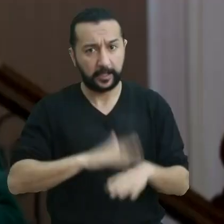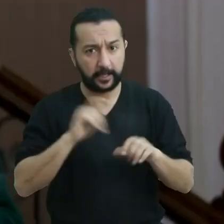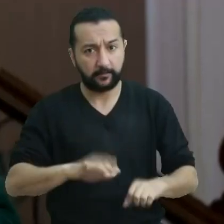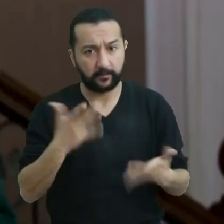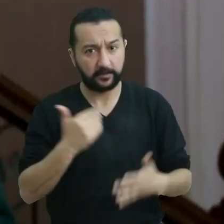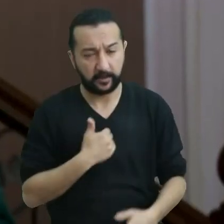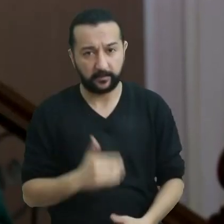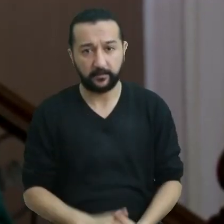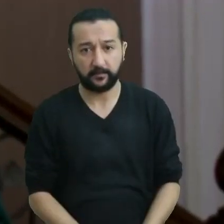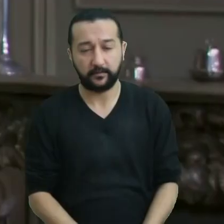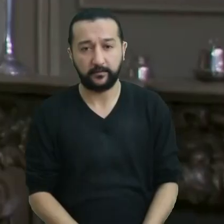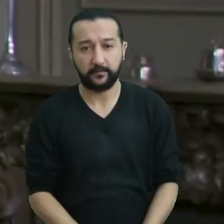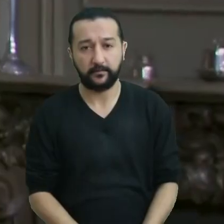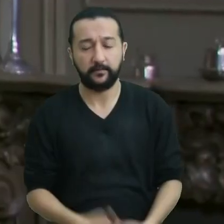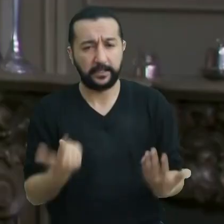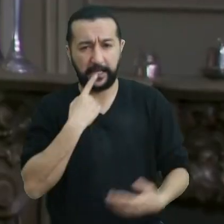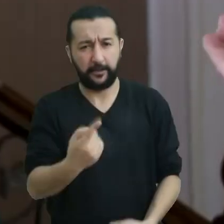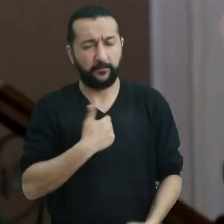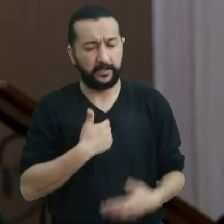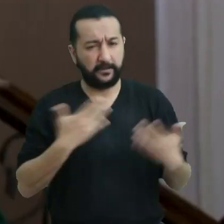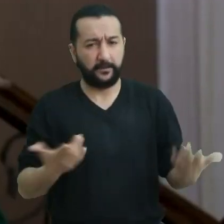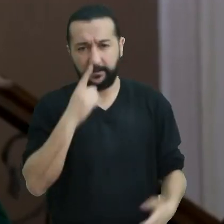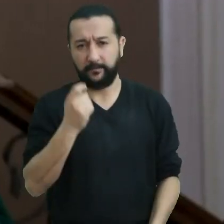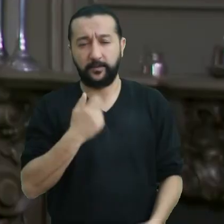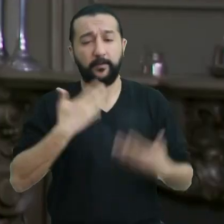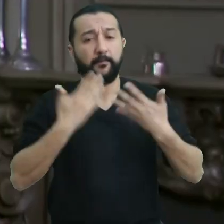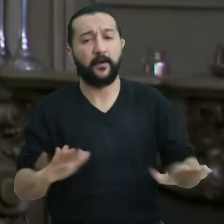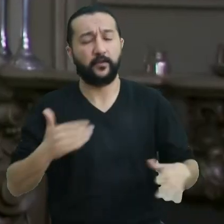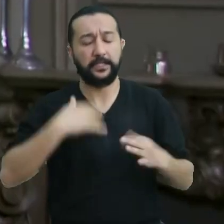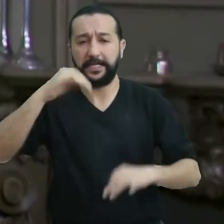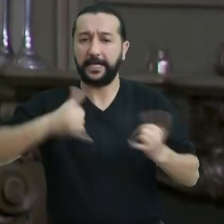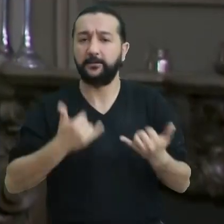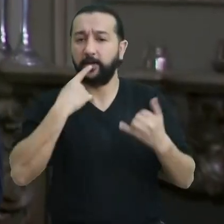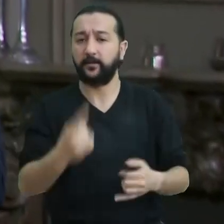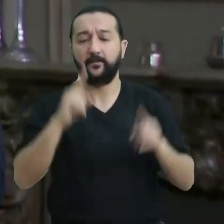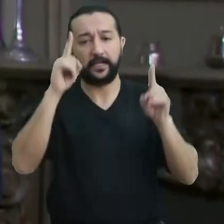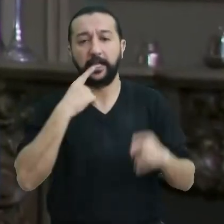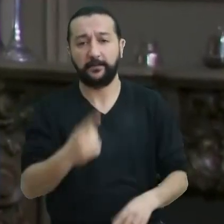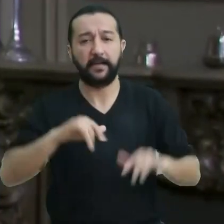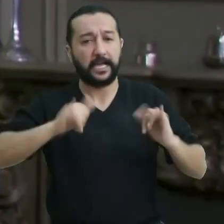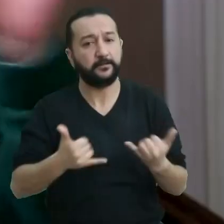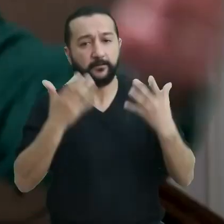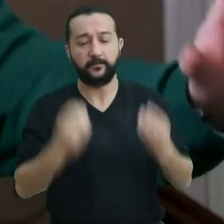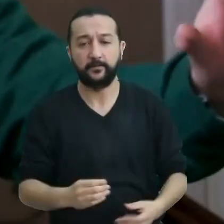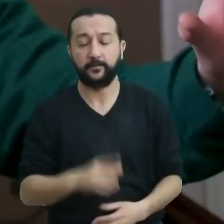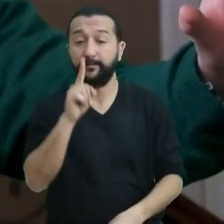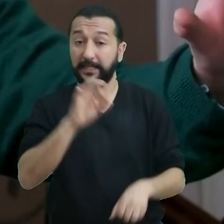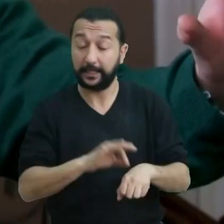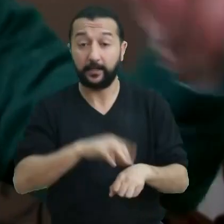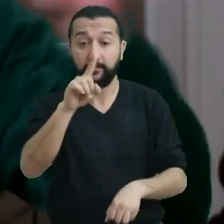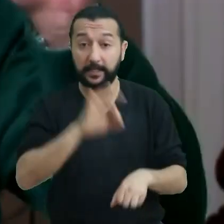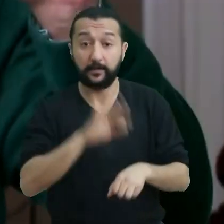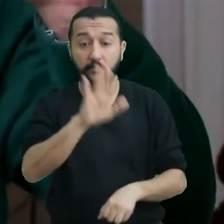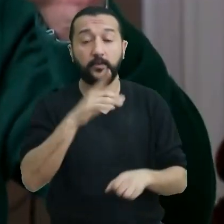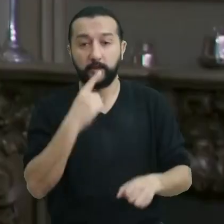acaba? Ne diyorum ben ya? Mahvolduk şimdi Burhan. Mahvolduk. Abo! Bir dakika sakin